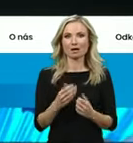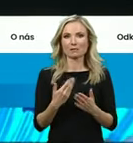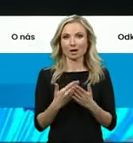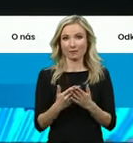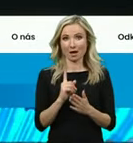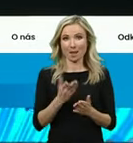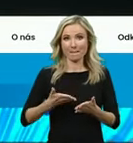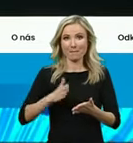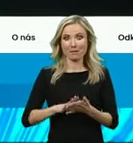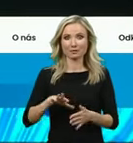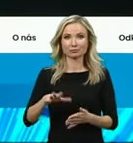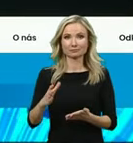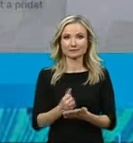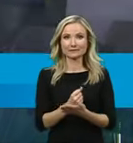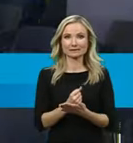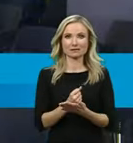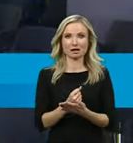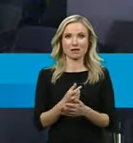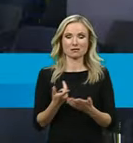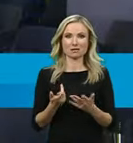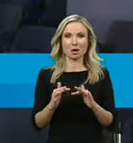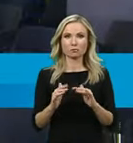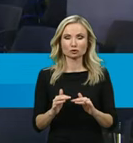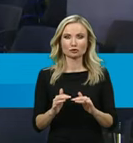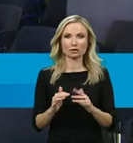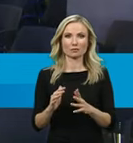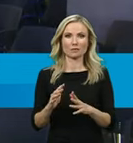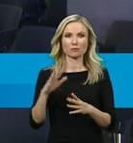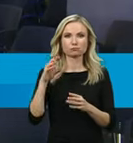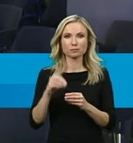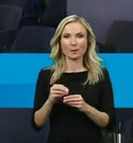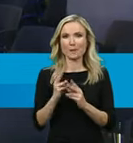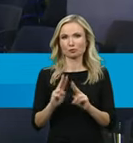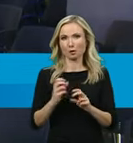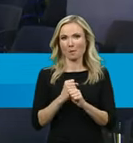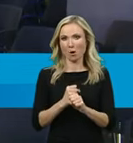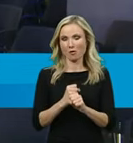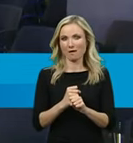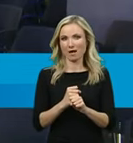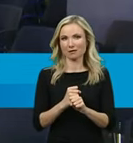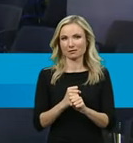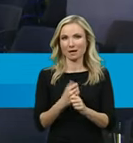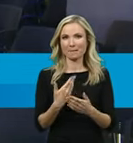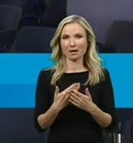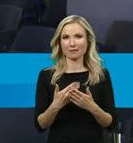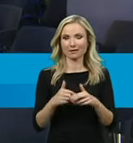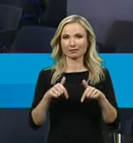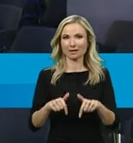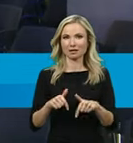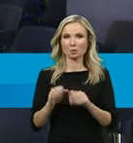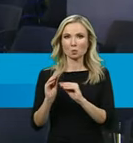a hardware, který nám umožní bojovat s touto formou sofistikované trestné činnosti a současně proškolením